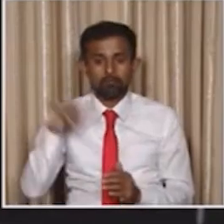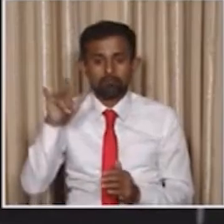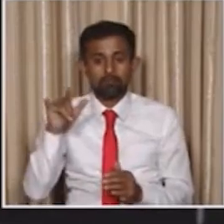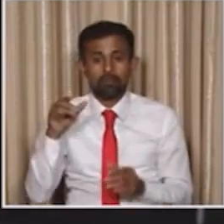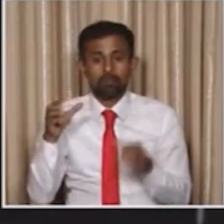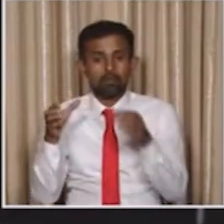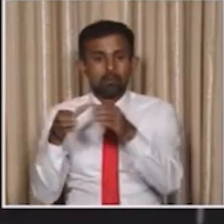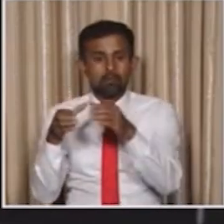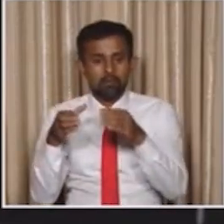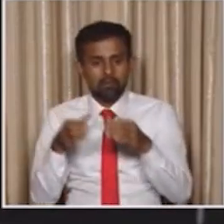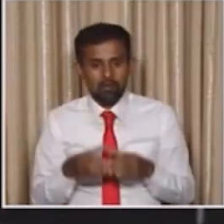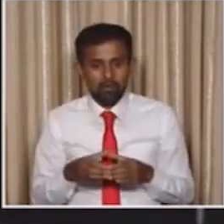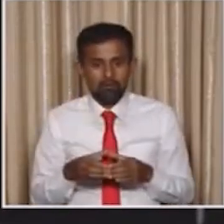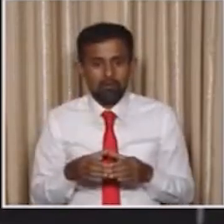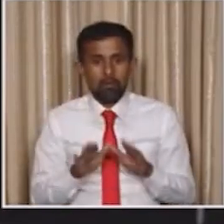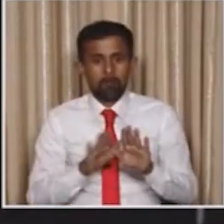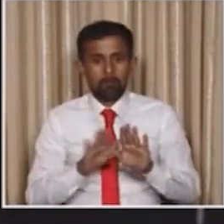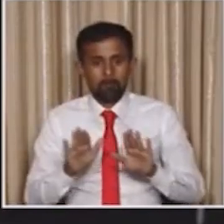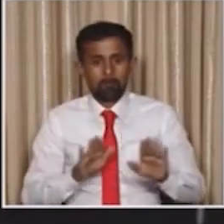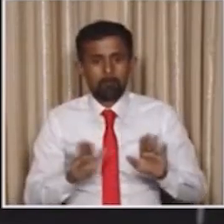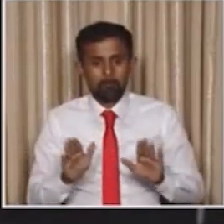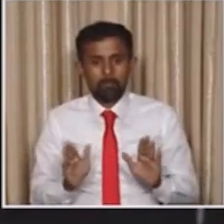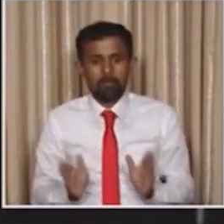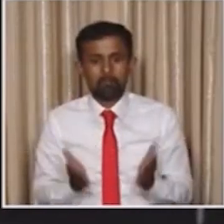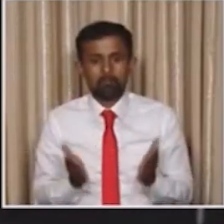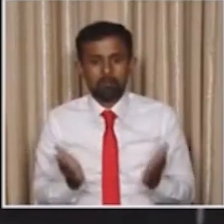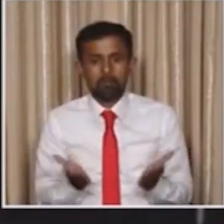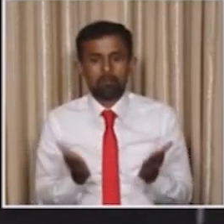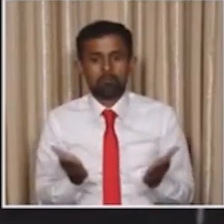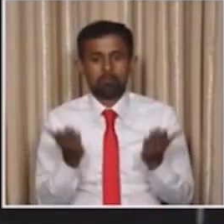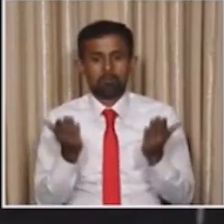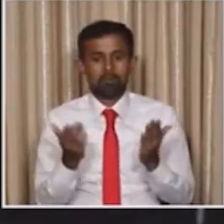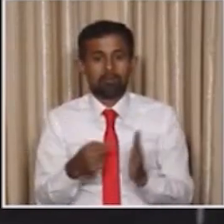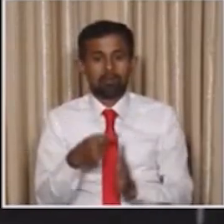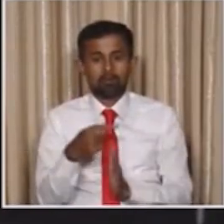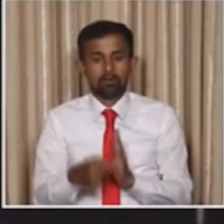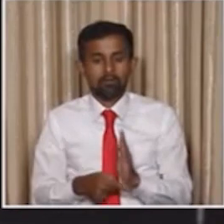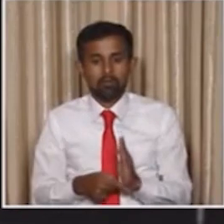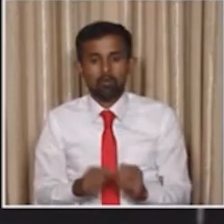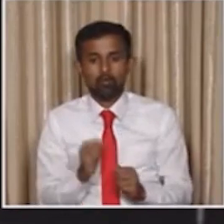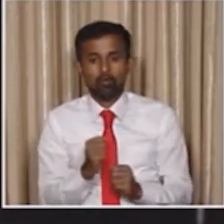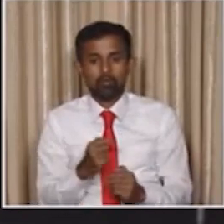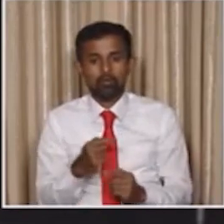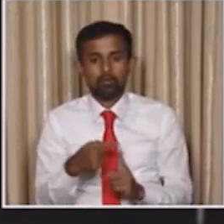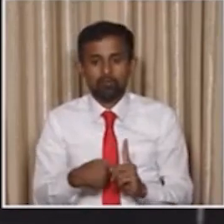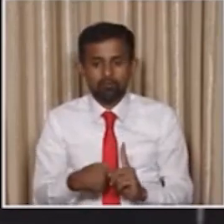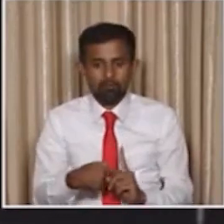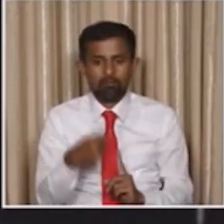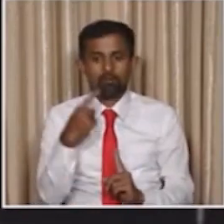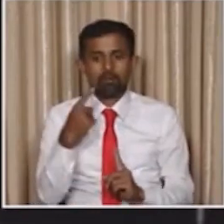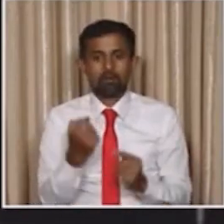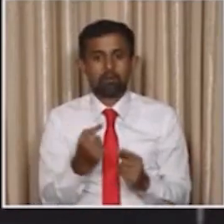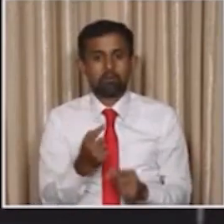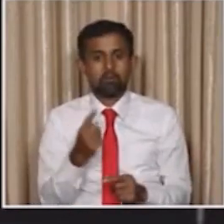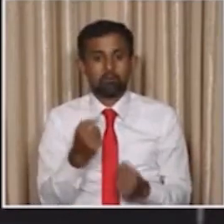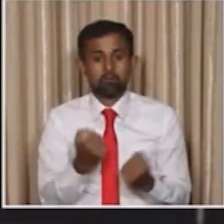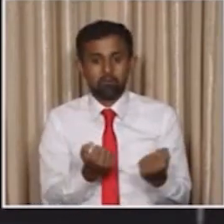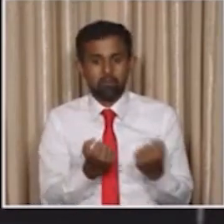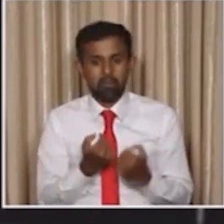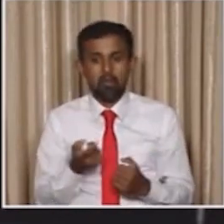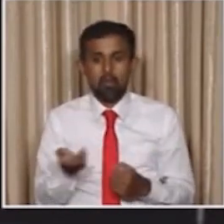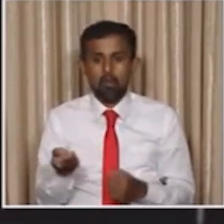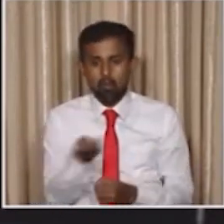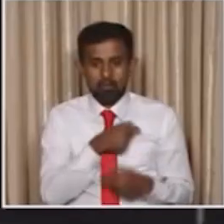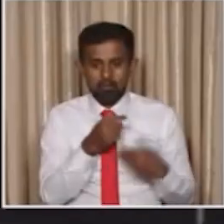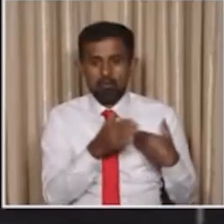බලවේග පාලනය කරගනිමින් ශ්‍රී ලංකාව කොහොමද ඉදිරියට ගෙනියන්නේ කියන අභියෝගය මේ හැම නායකයෙක්ම